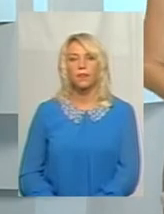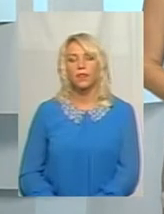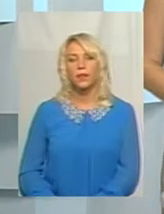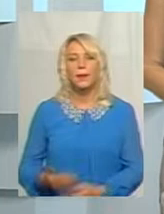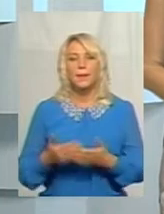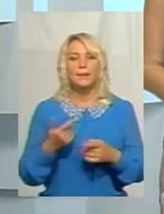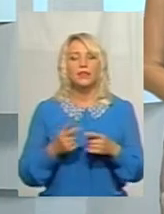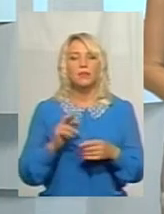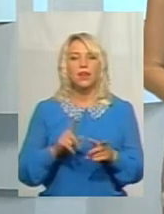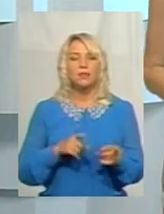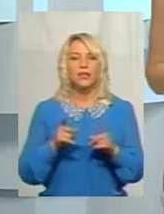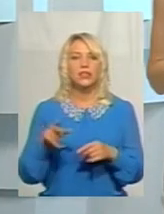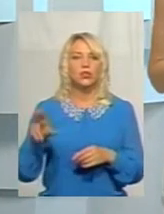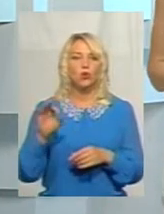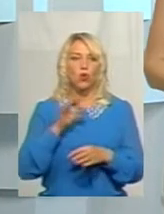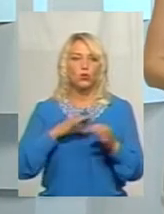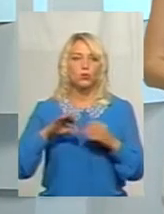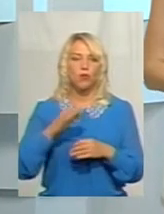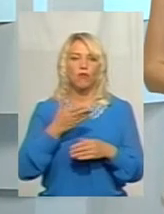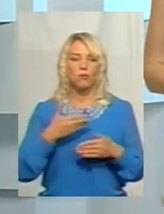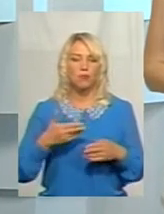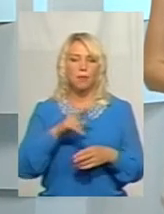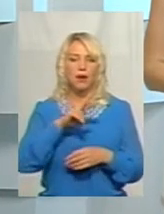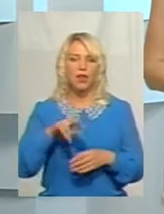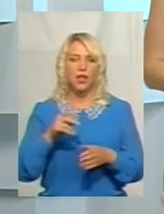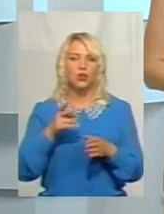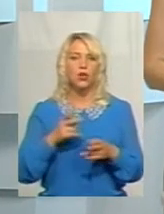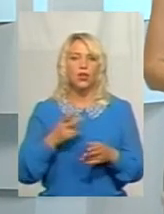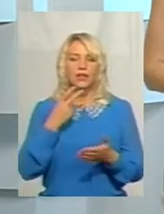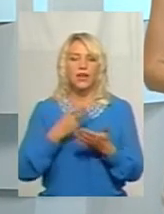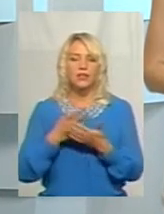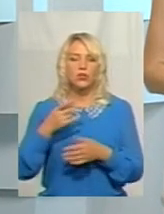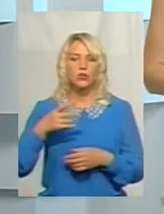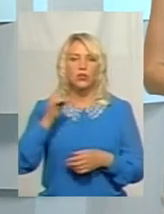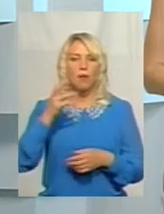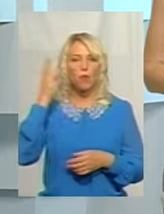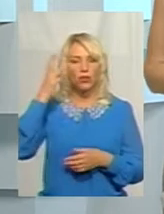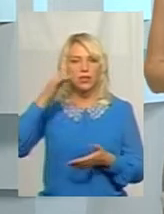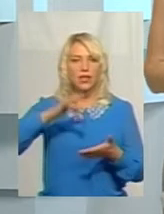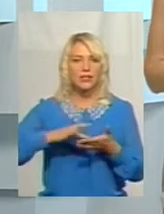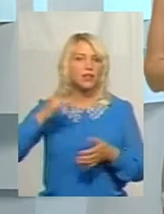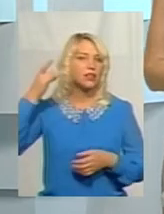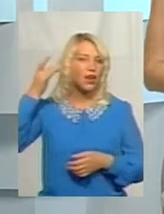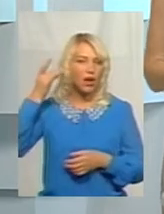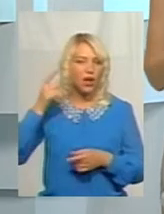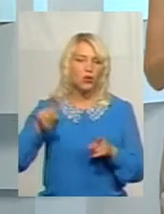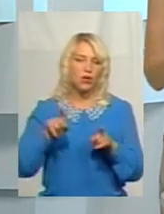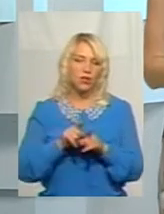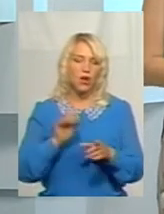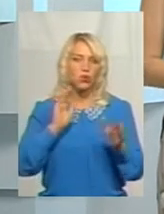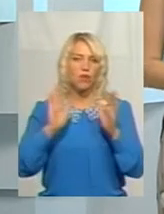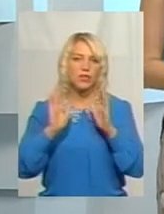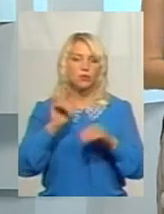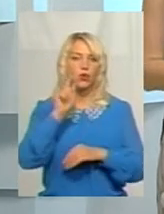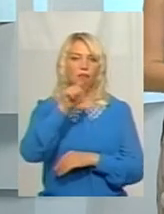Перед тим, як перейти до розмови, зауважу, ми паралельно транслюємось на українському радіо «Поділля-центр», а також в мережі Facebook. До речі,